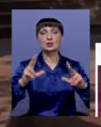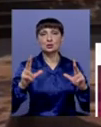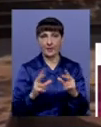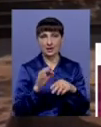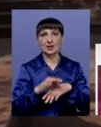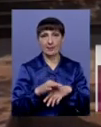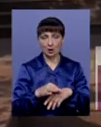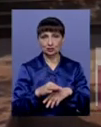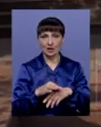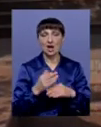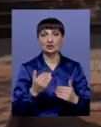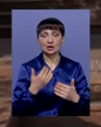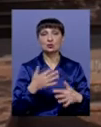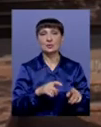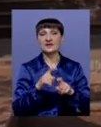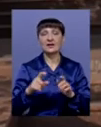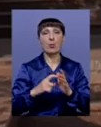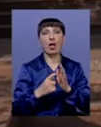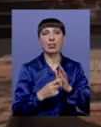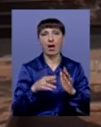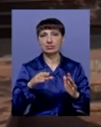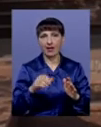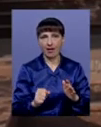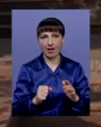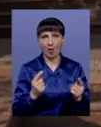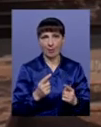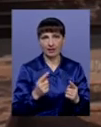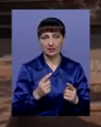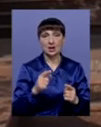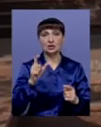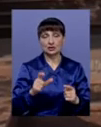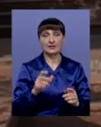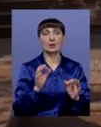прошла. Сейчас перевели в палату пробуждения. Пациент в состоянии стабильное.